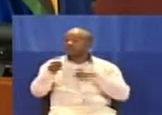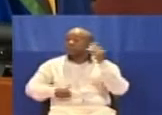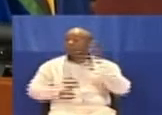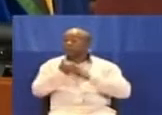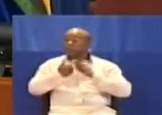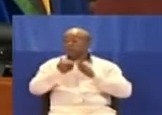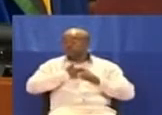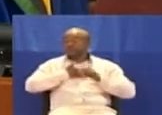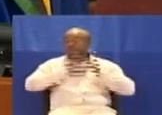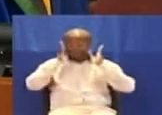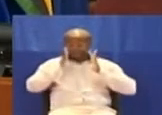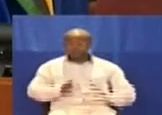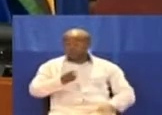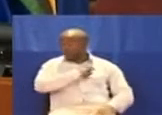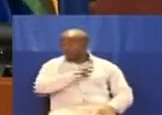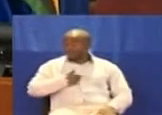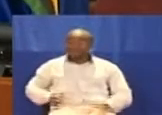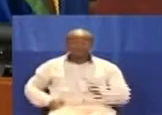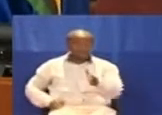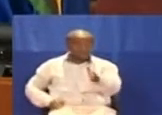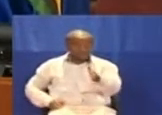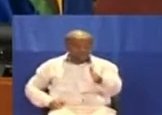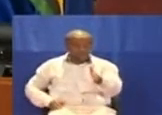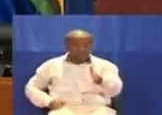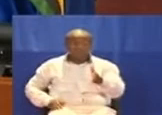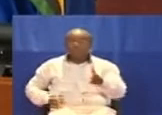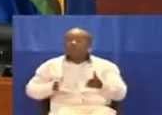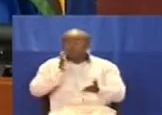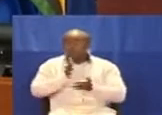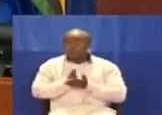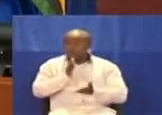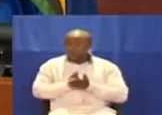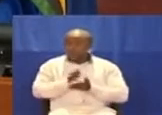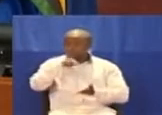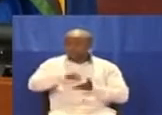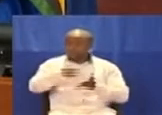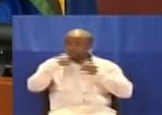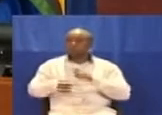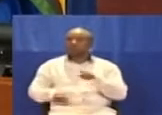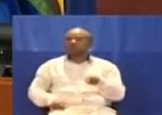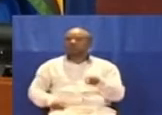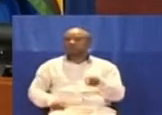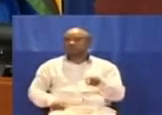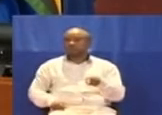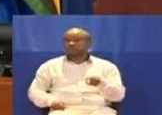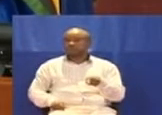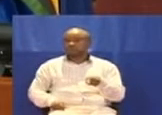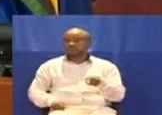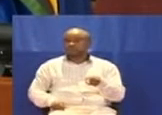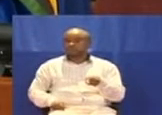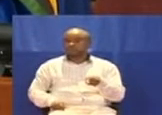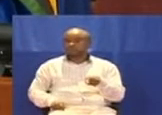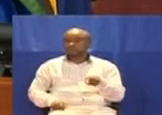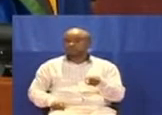rais wetu, kwa kweli alisimama. Huo ndio kweli.